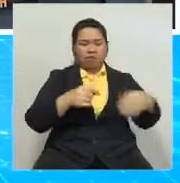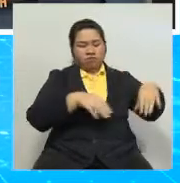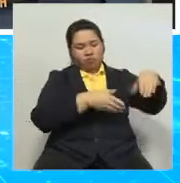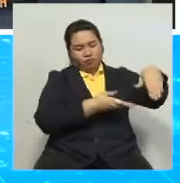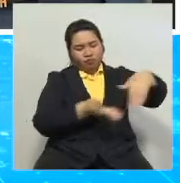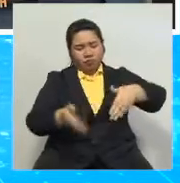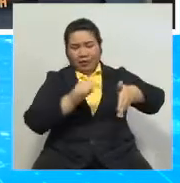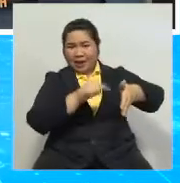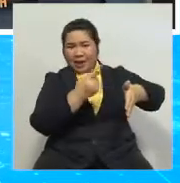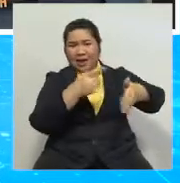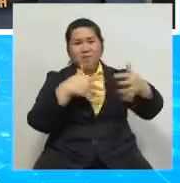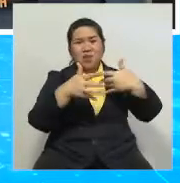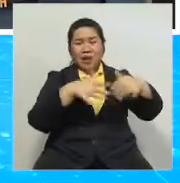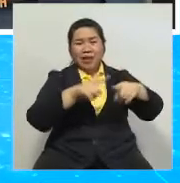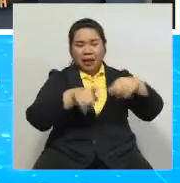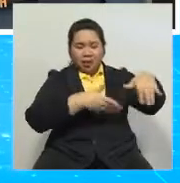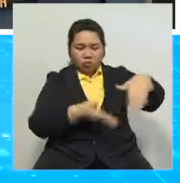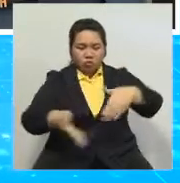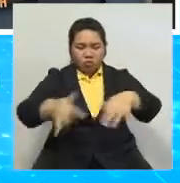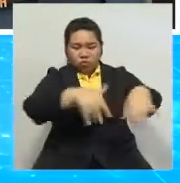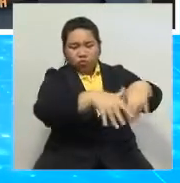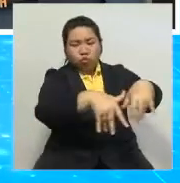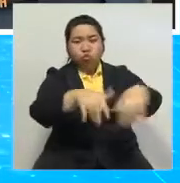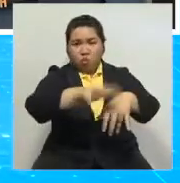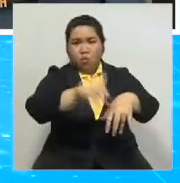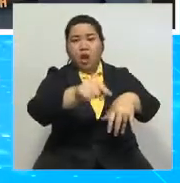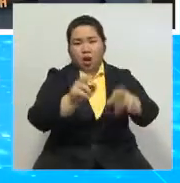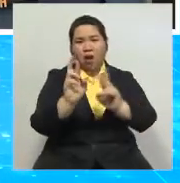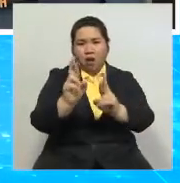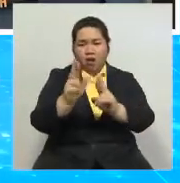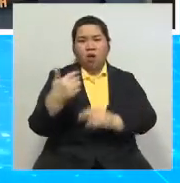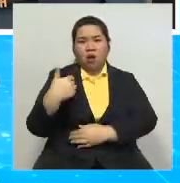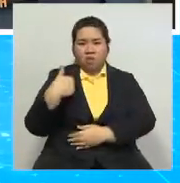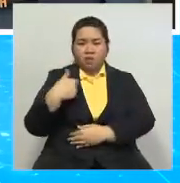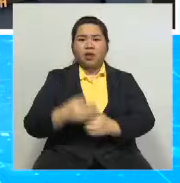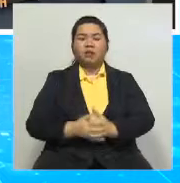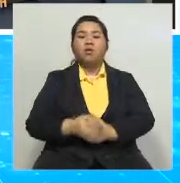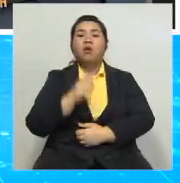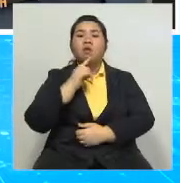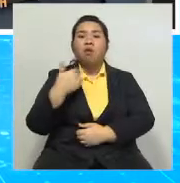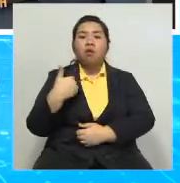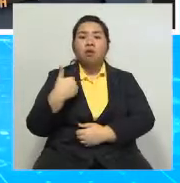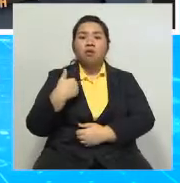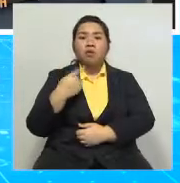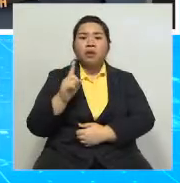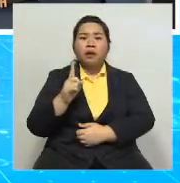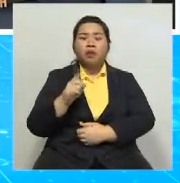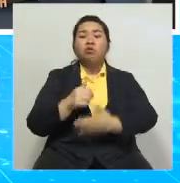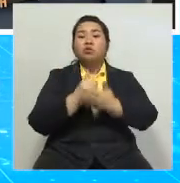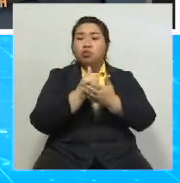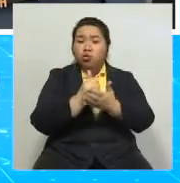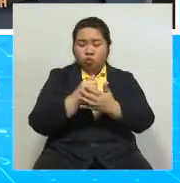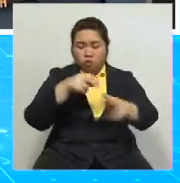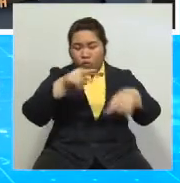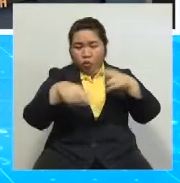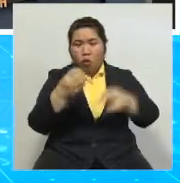ไอ้ช่วงที่ผ่านคนเมืองนะครับต้องระวังนะเจ้าหน้าที่แล้วเราก็บอกทางทั่วเอาองค์กรปกครองส่วนท้องถิ่นช่วยตรวจตาแล้วแจ้ง